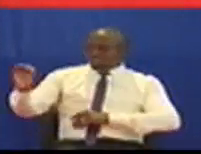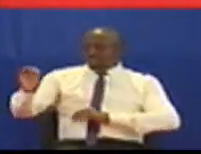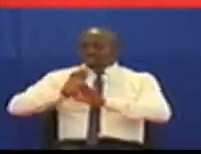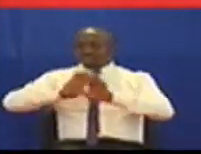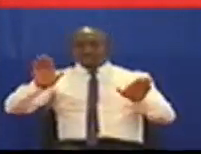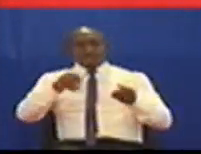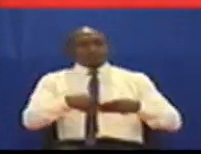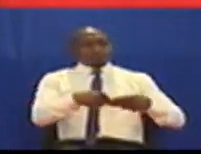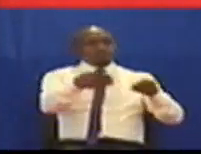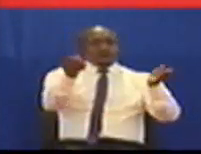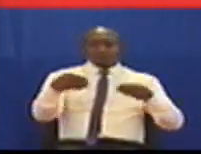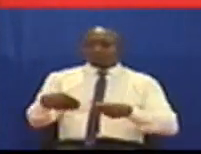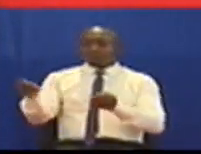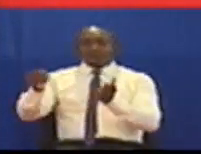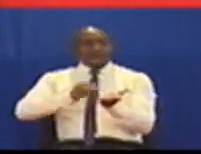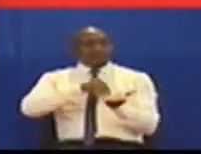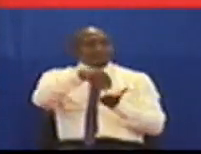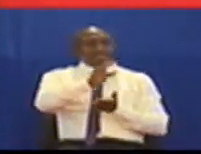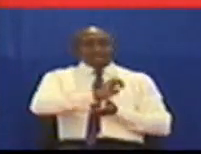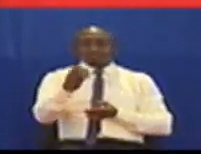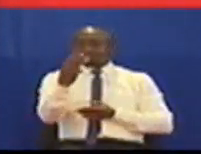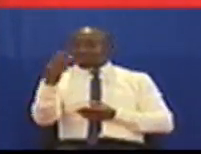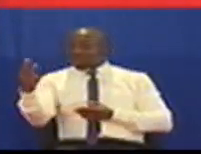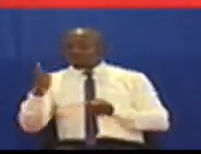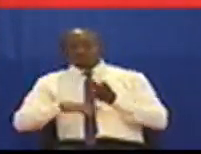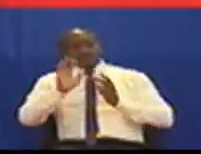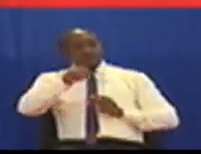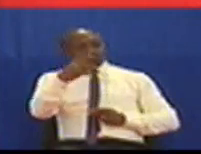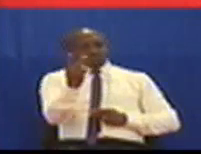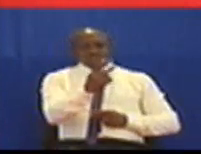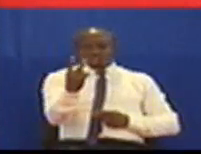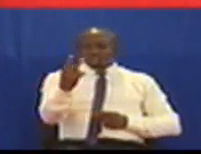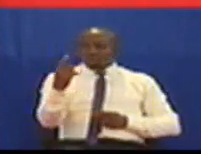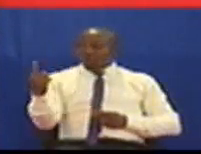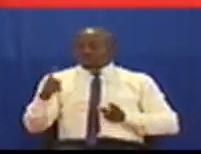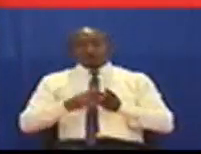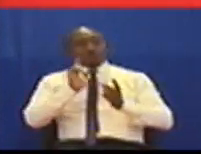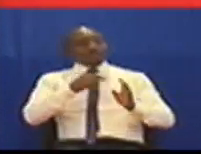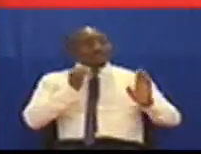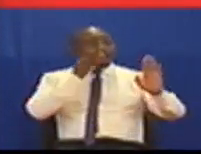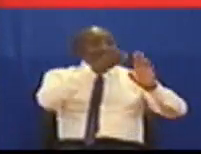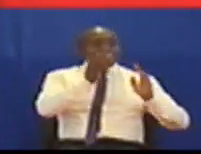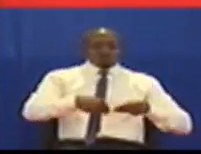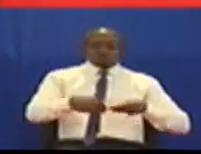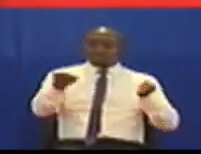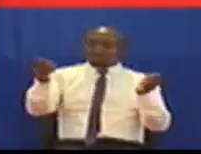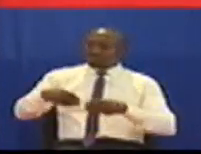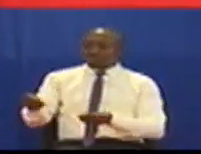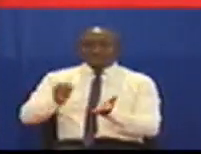wameshatoa taulo za kike 1033, na mwaka huu 2021 wameweka lengo la kutoa taulo za